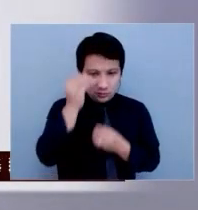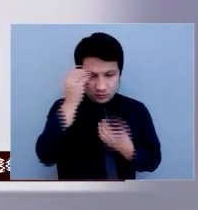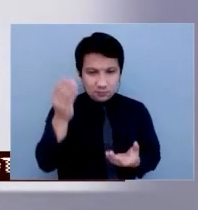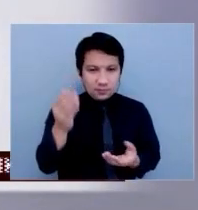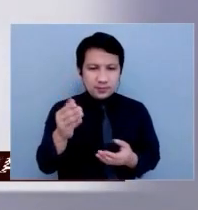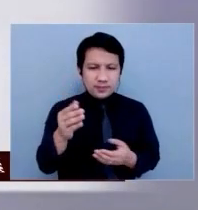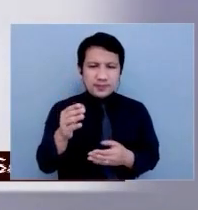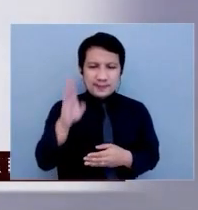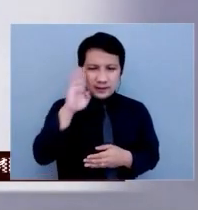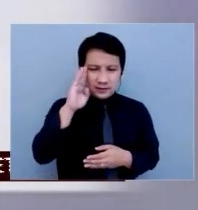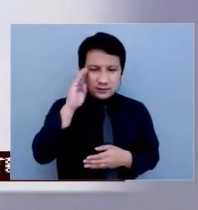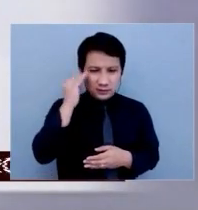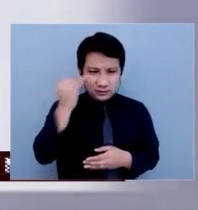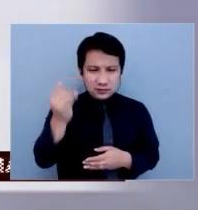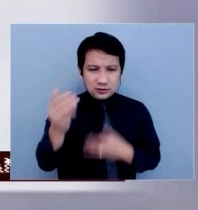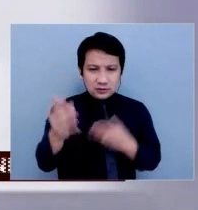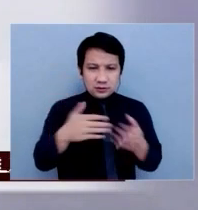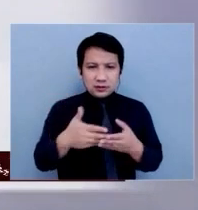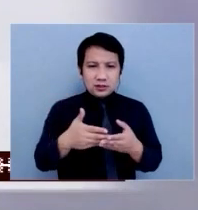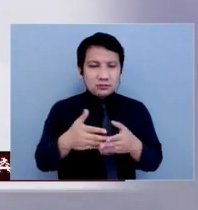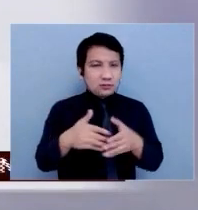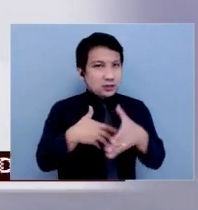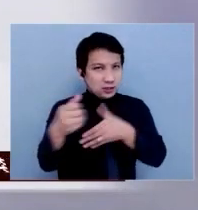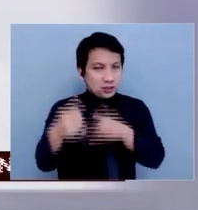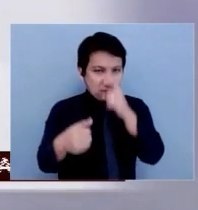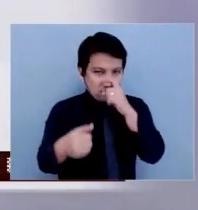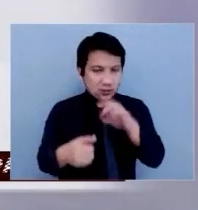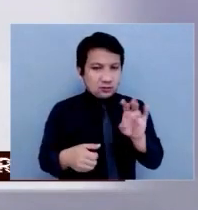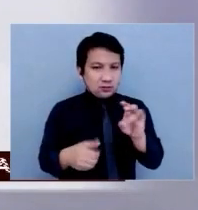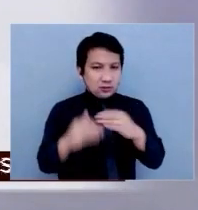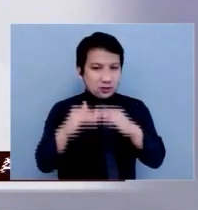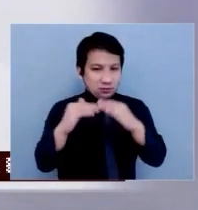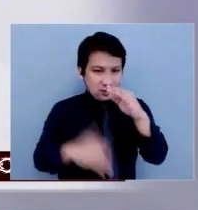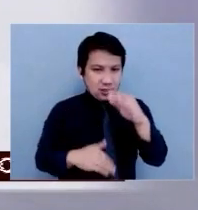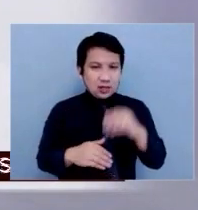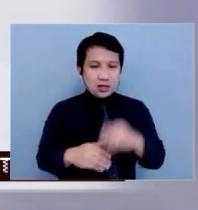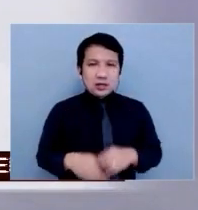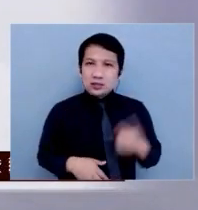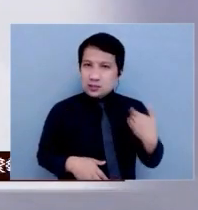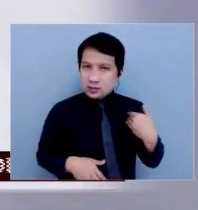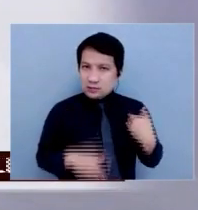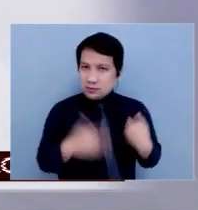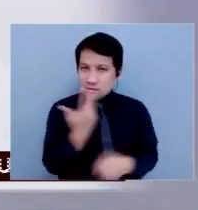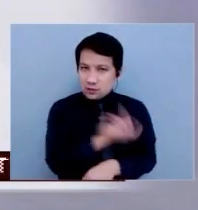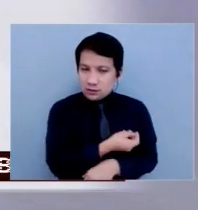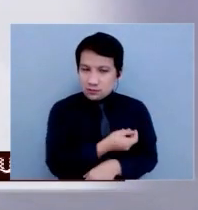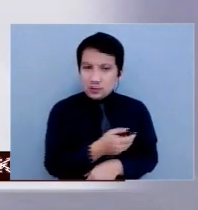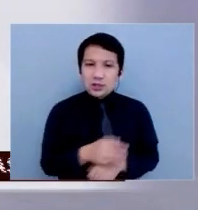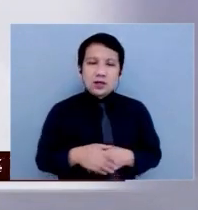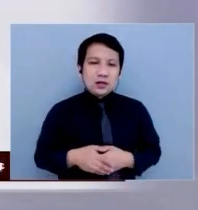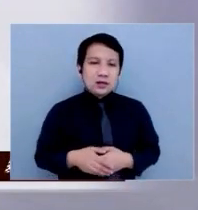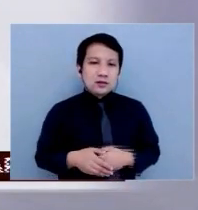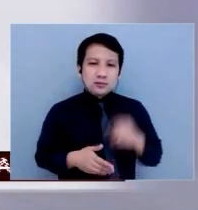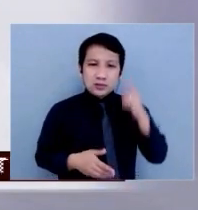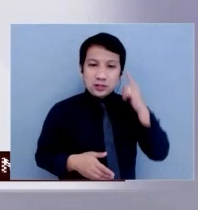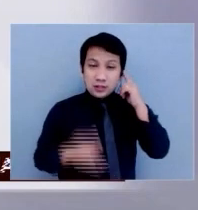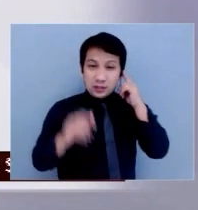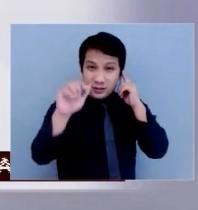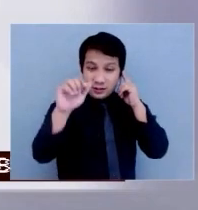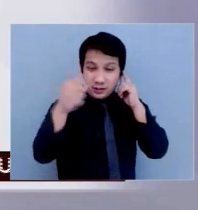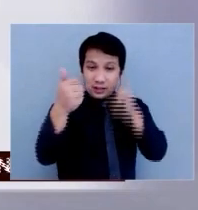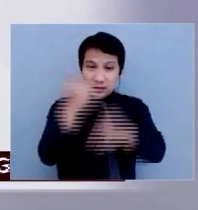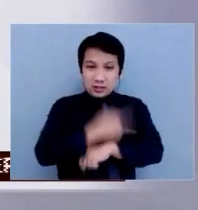Magalong, hindi muna maaaring umalis ng bahay ang mga edad 17 pababa na hindi pa nakakatanggap ng bakuna. 10 araw po yan mula